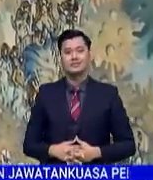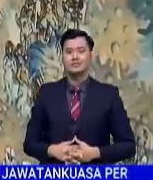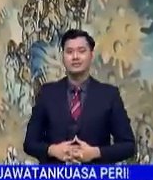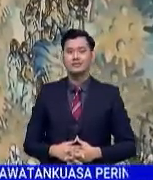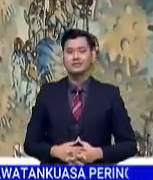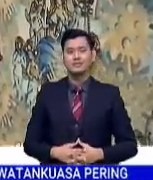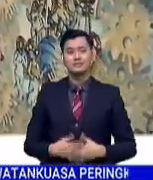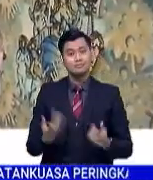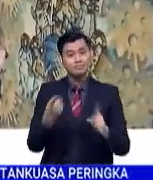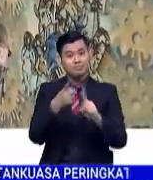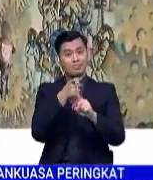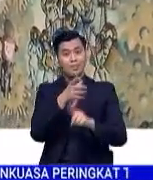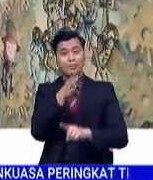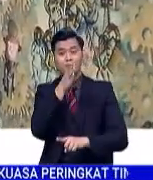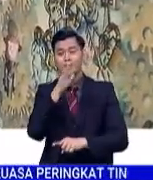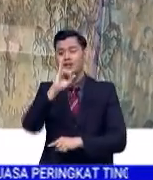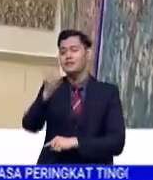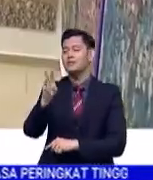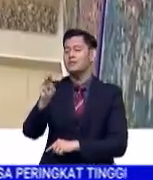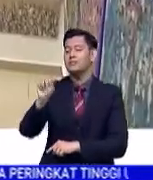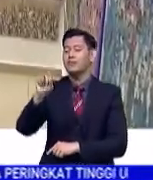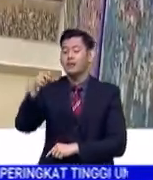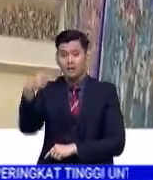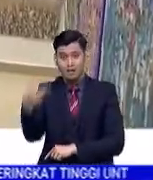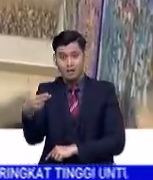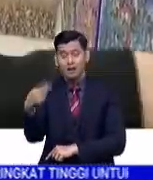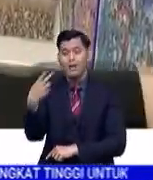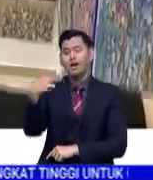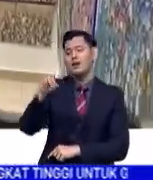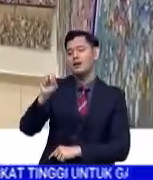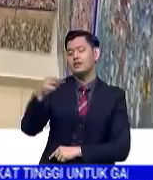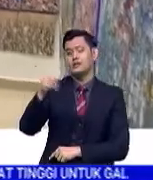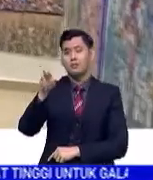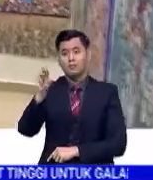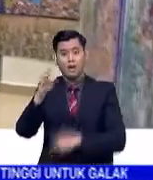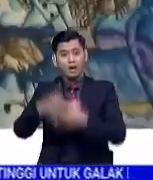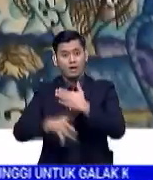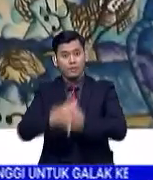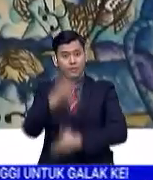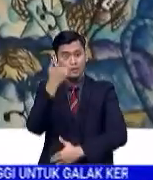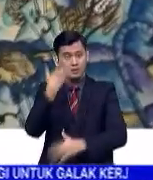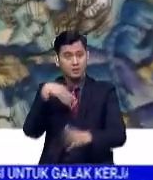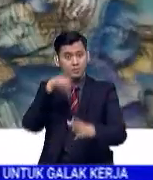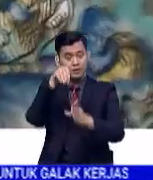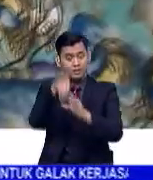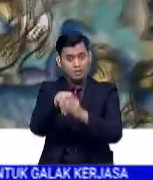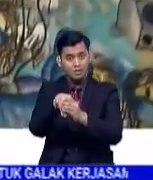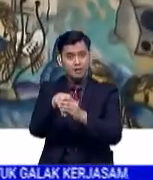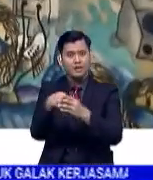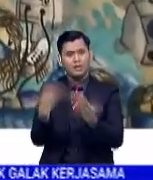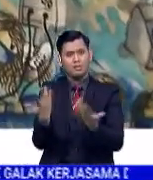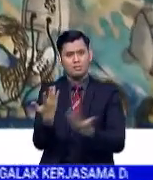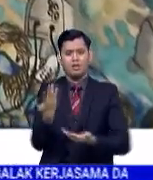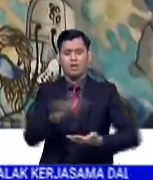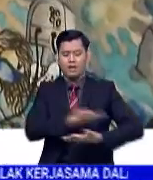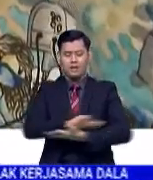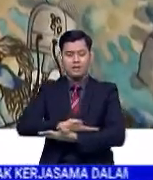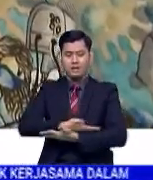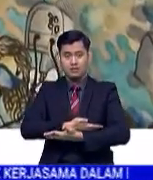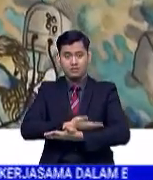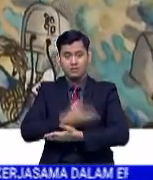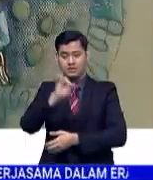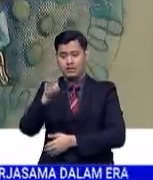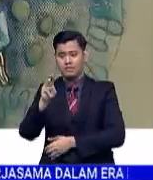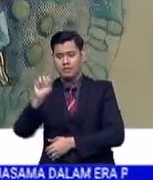Menurut ibunya, Nur Hashimah Nordin, pada awal pelibatan Jamila, anaknya itu sering menceritakan kisah